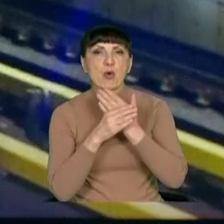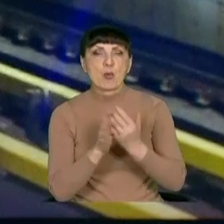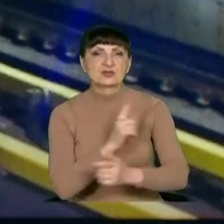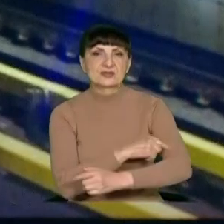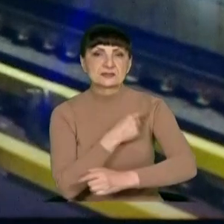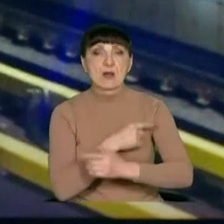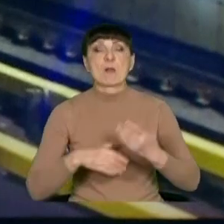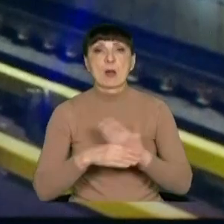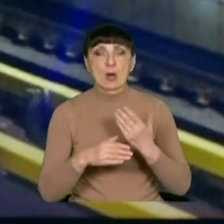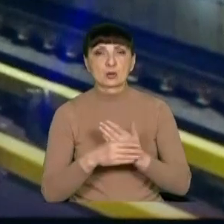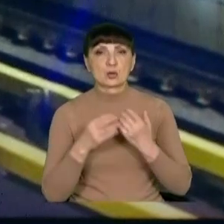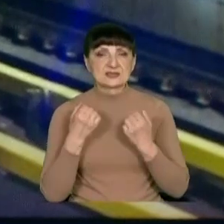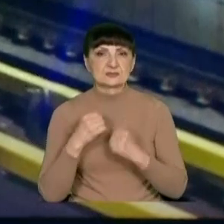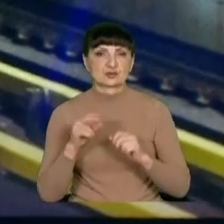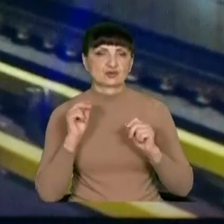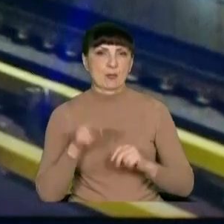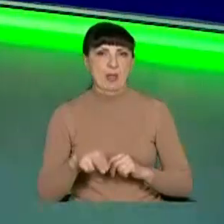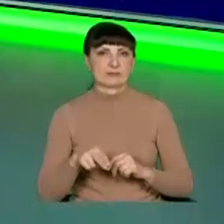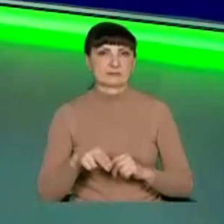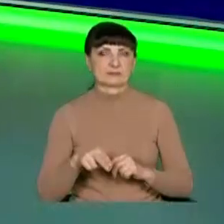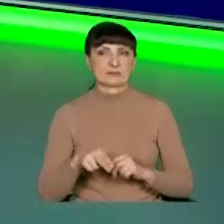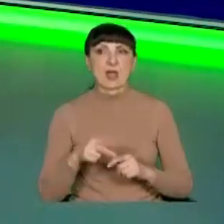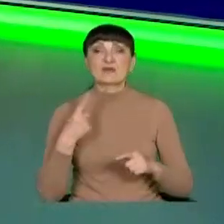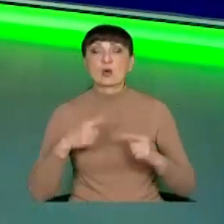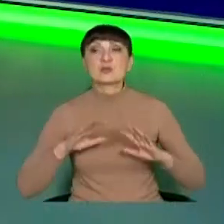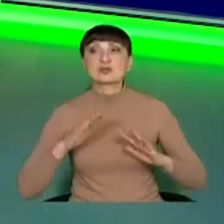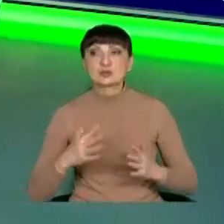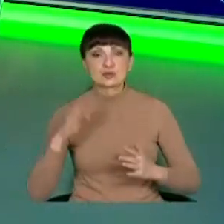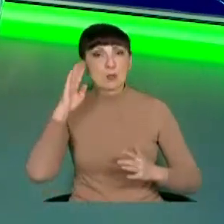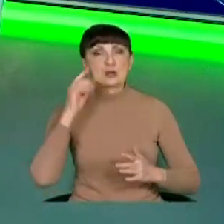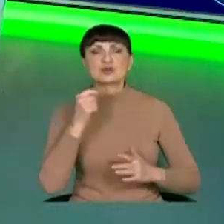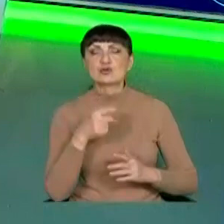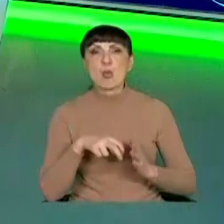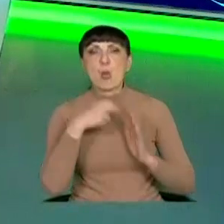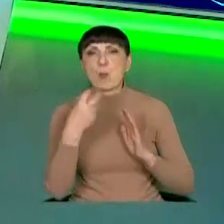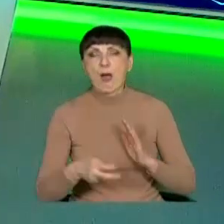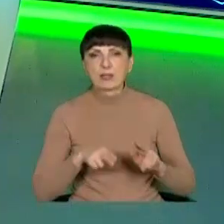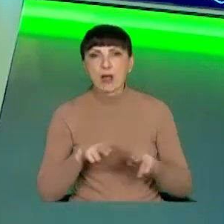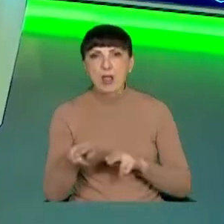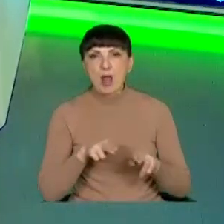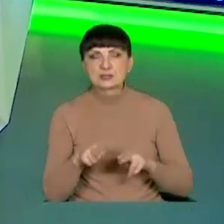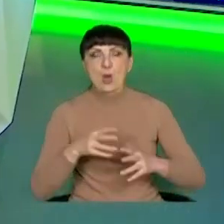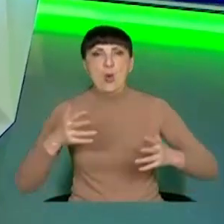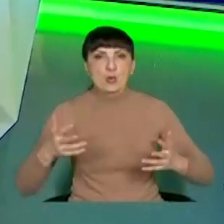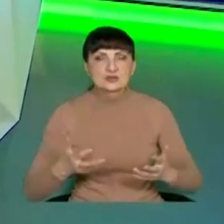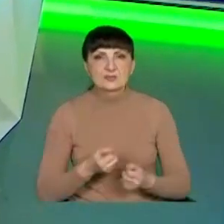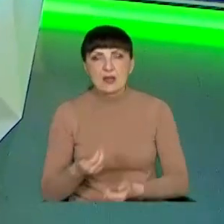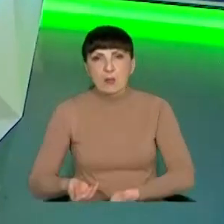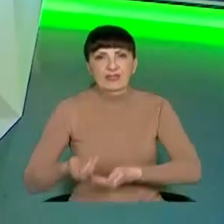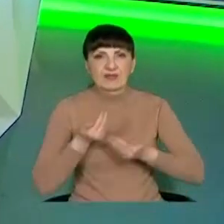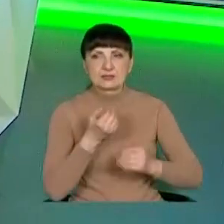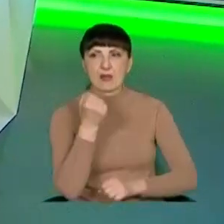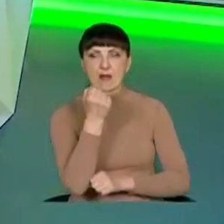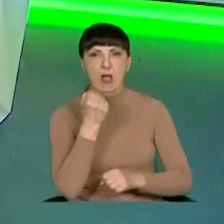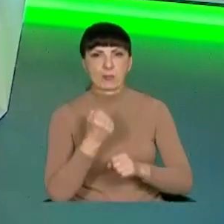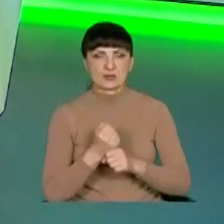что помогло избежать ЧП. В другом случае мальчик едва не упал на рельсы, но его успели подхватить